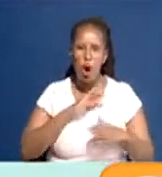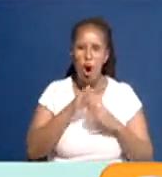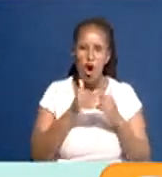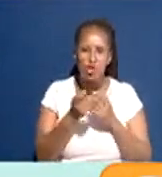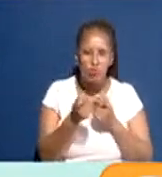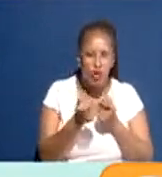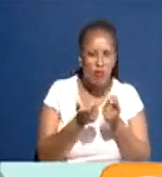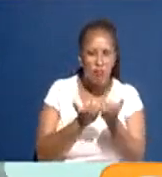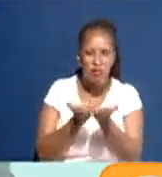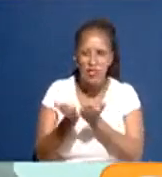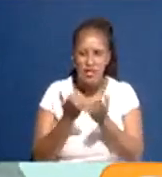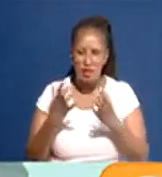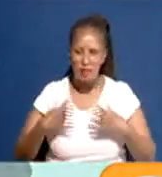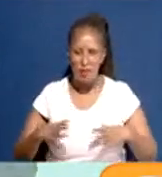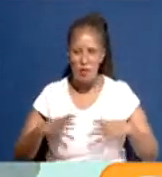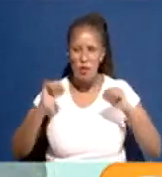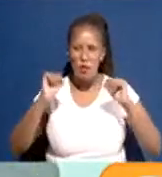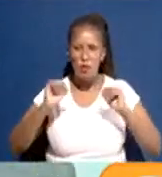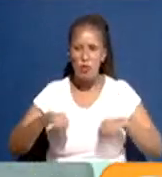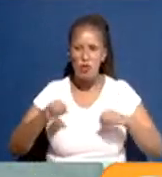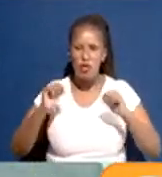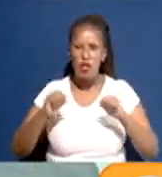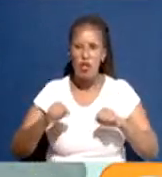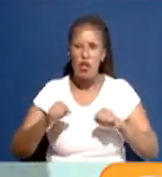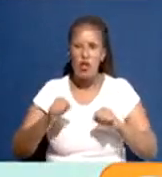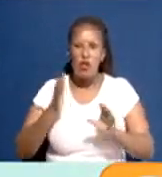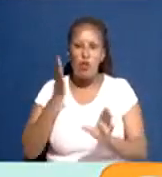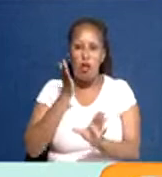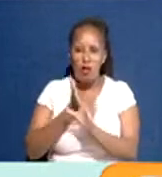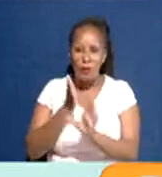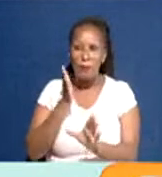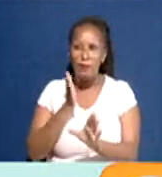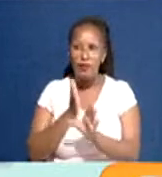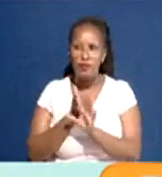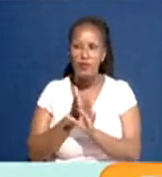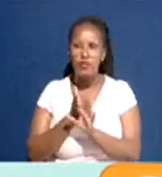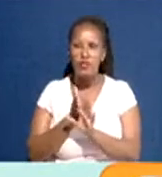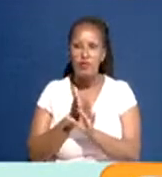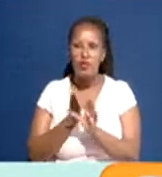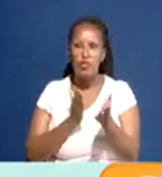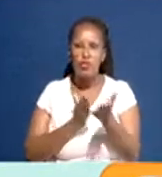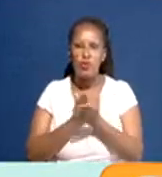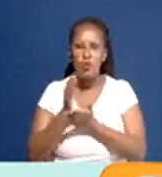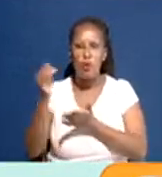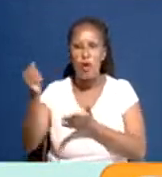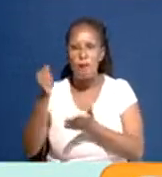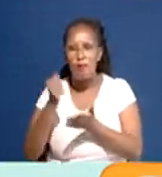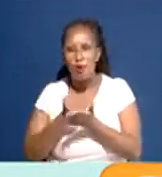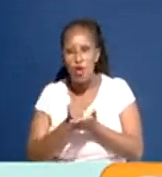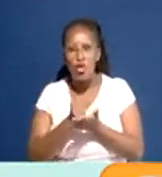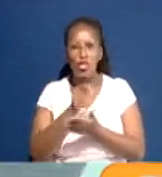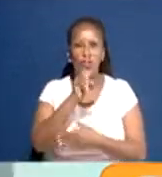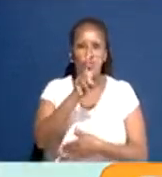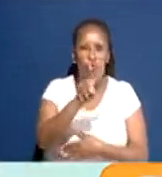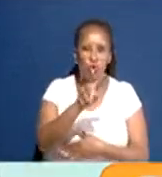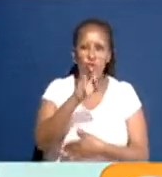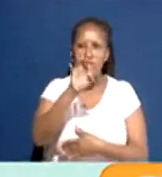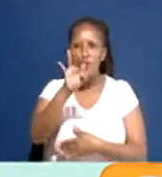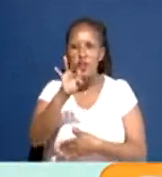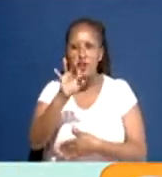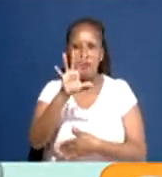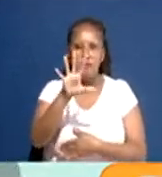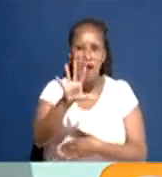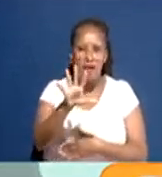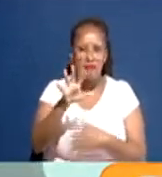pia wanaweza kuchangia katika kuajiri watu wawili, watu watano,